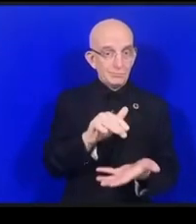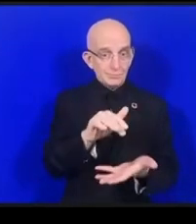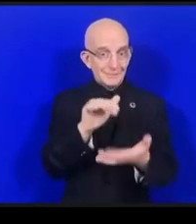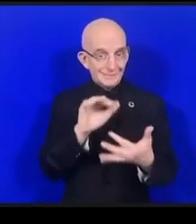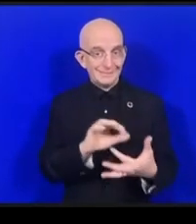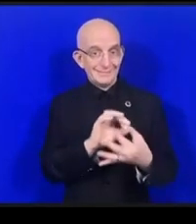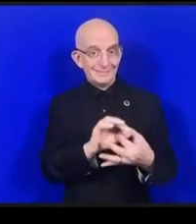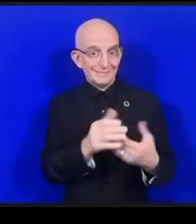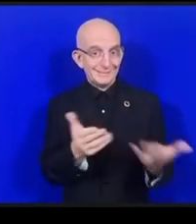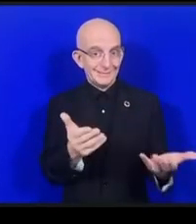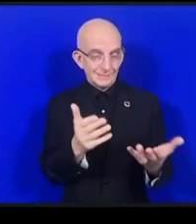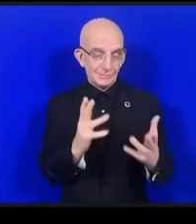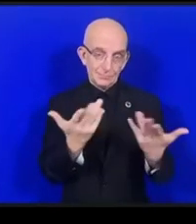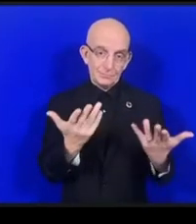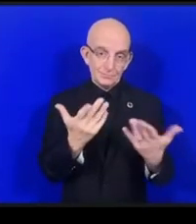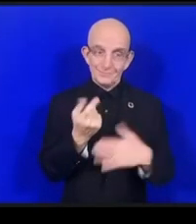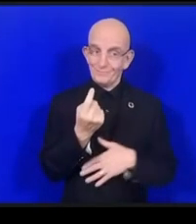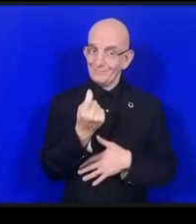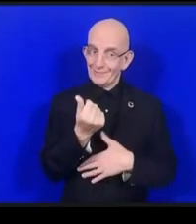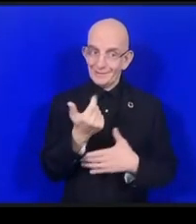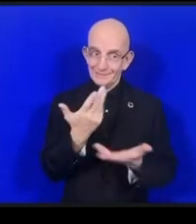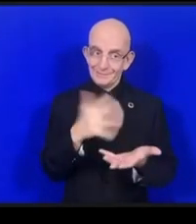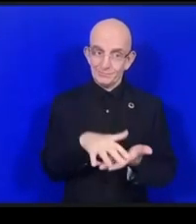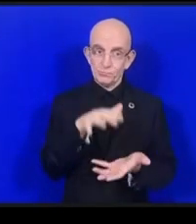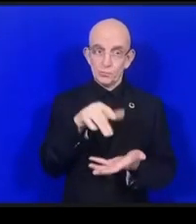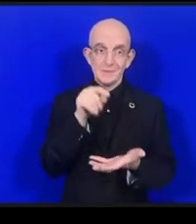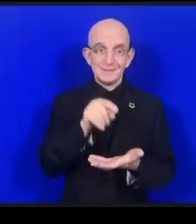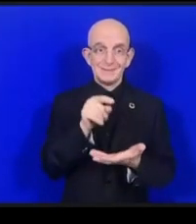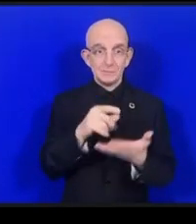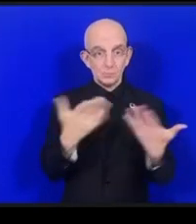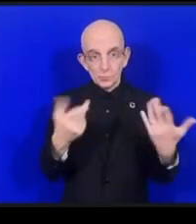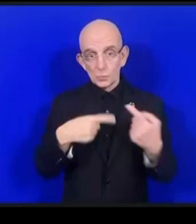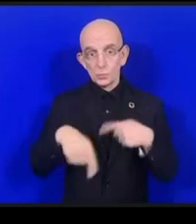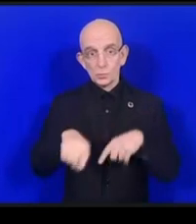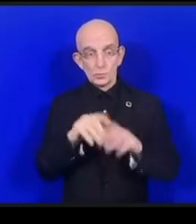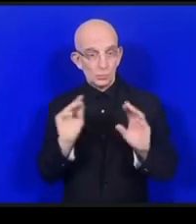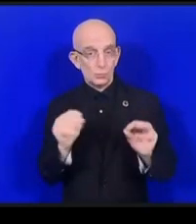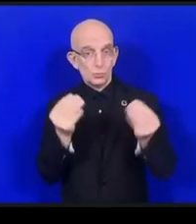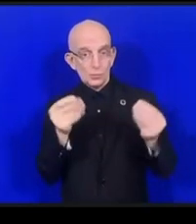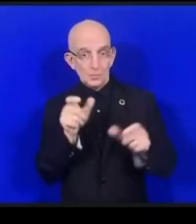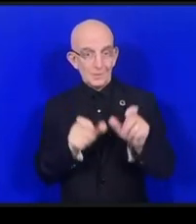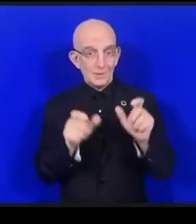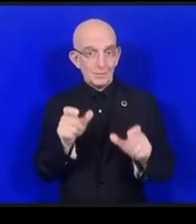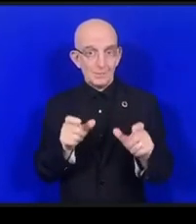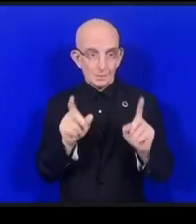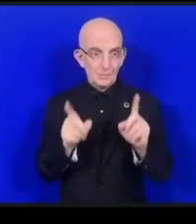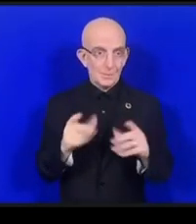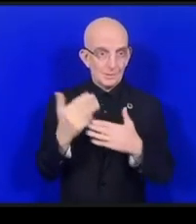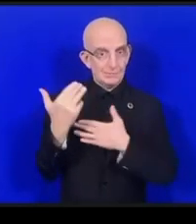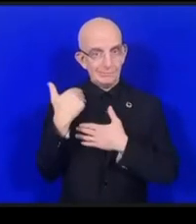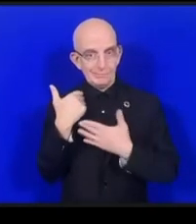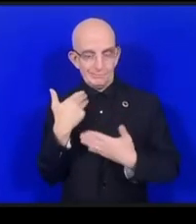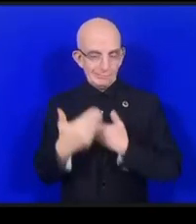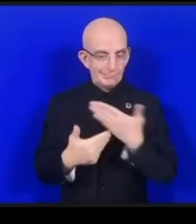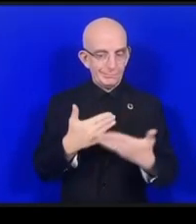временных ресурсов тоже мы как молодёжь ценим каждую минуту потому